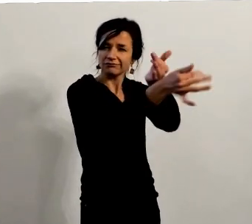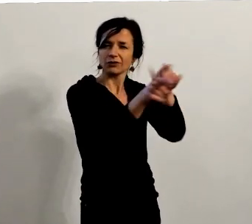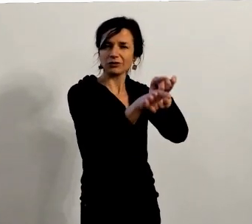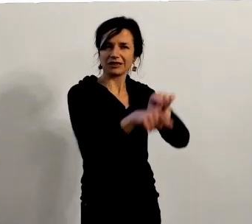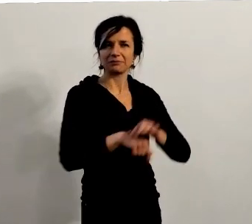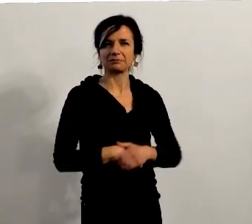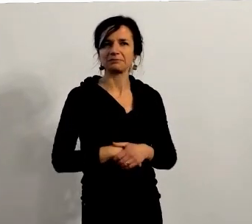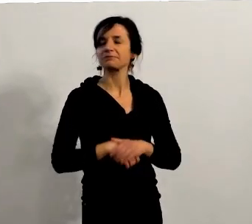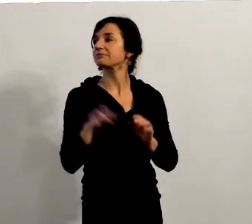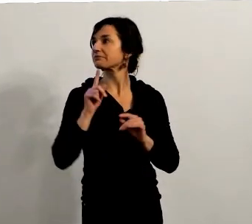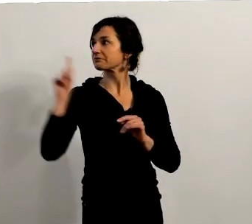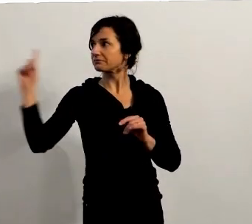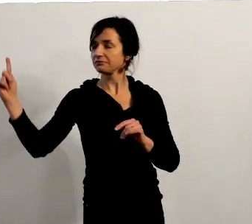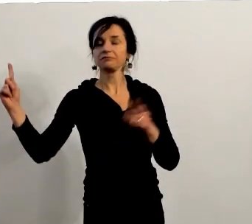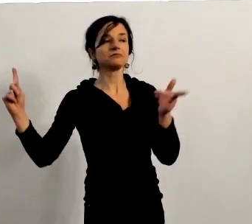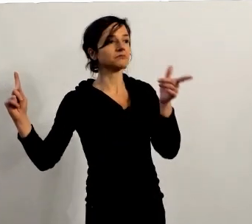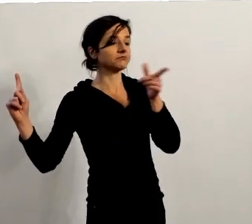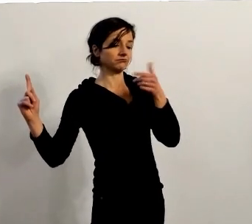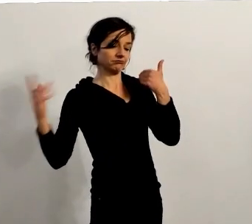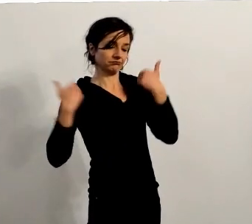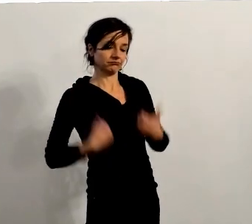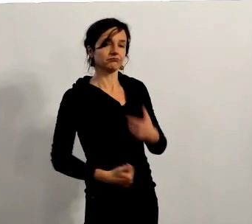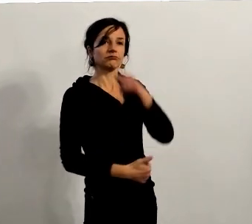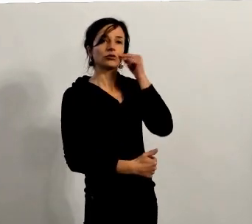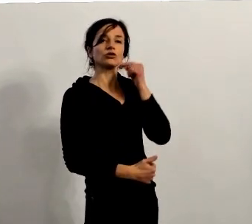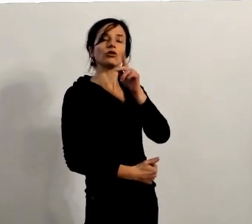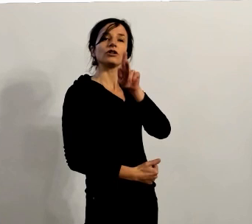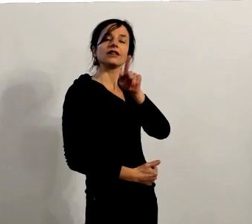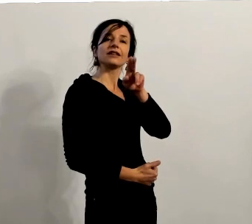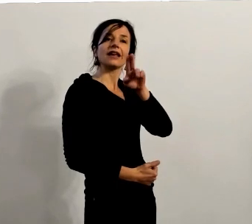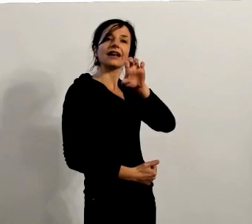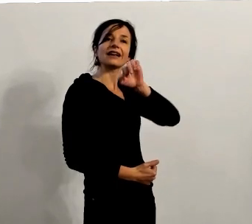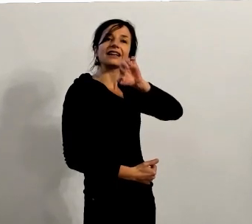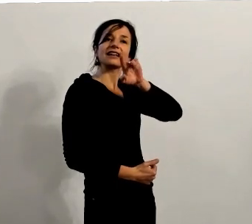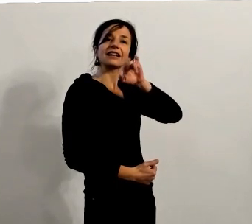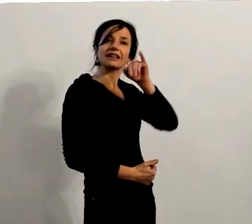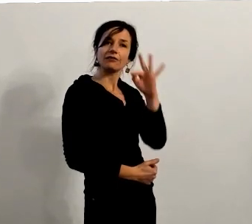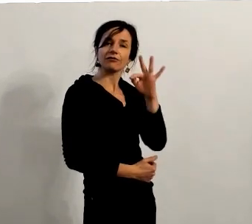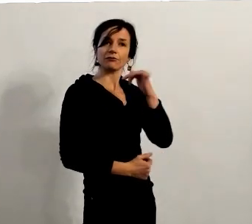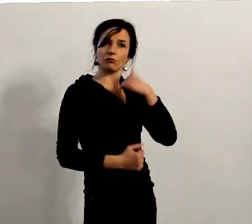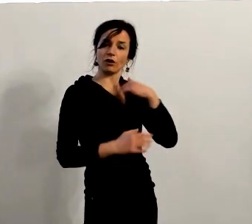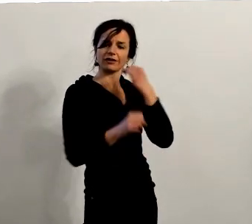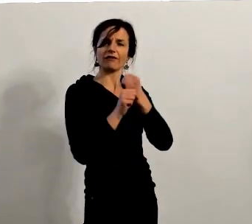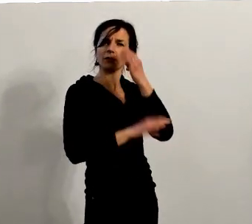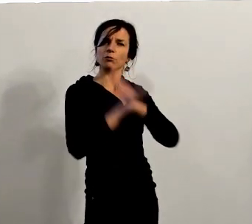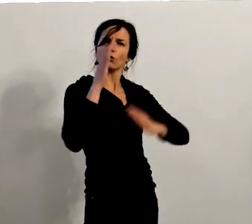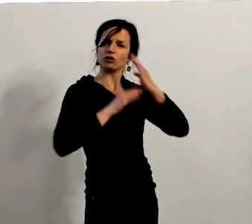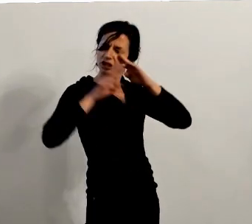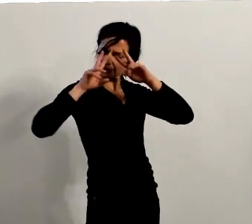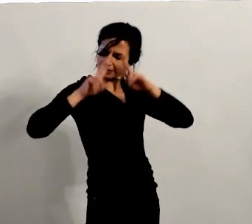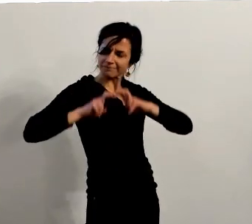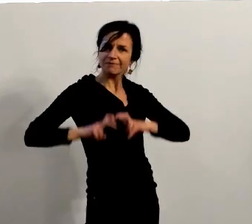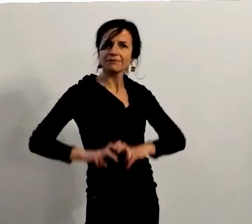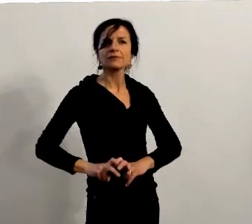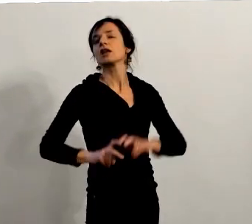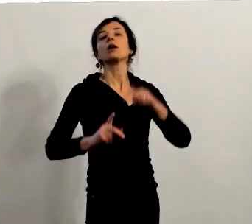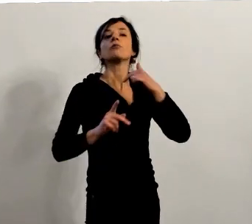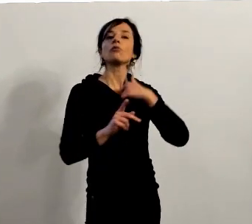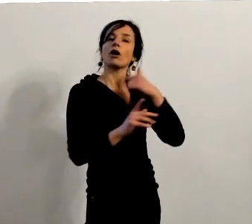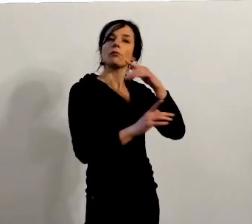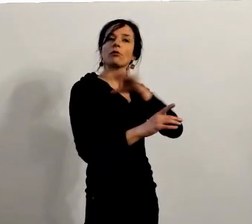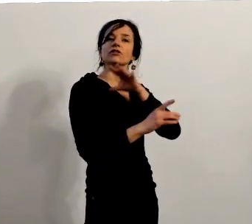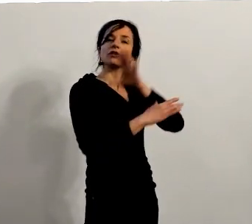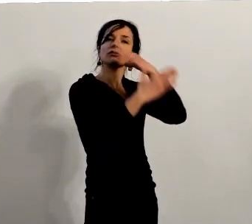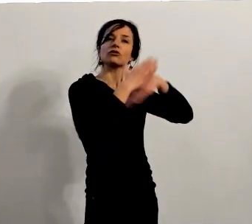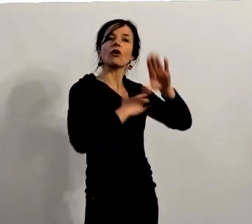Merci. Donc moi je suis le professeur Fabrice Guérif, je suis biologiste et je suis le responsable du service de médecine et biologie de la reproduction à